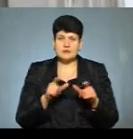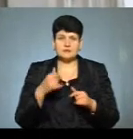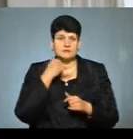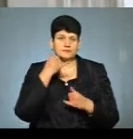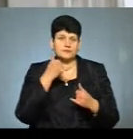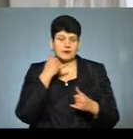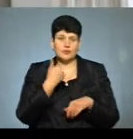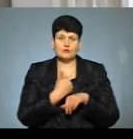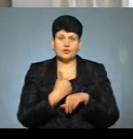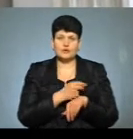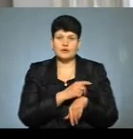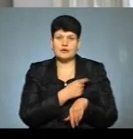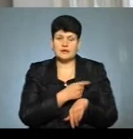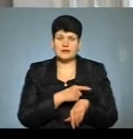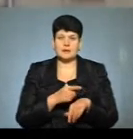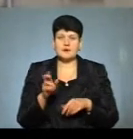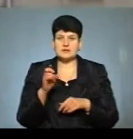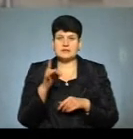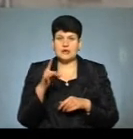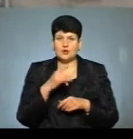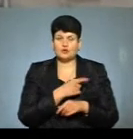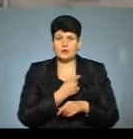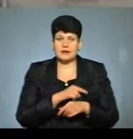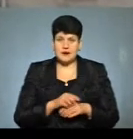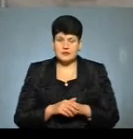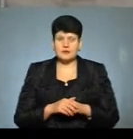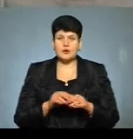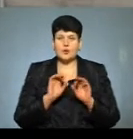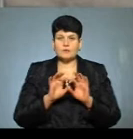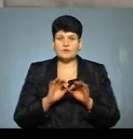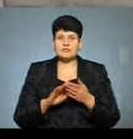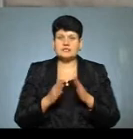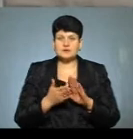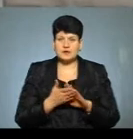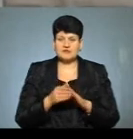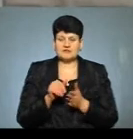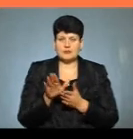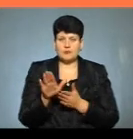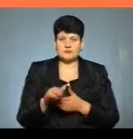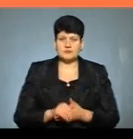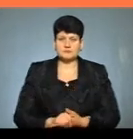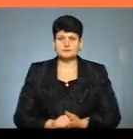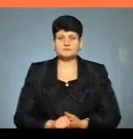телефонували до головного лікаря Бережанської районної лікарні Василя Вридника. Коментувати ситуацію він відмовився.